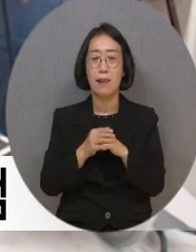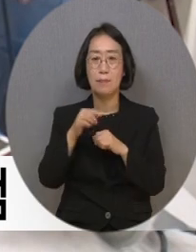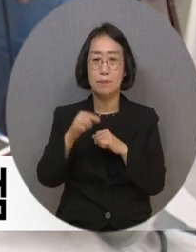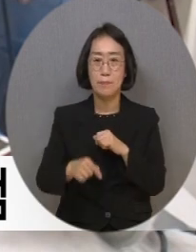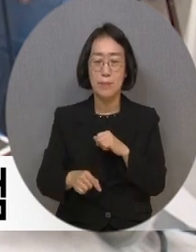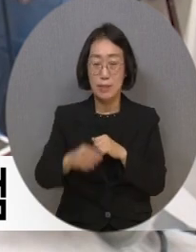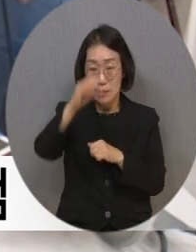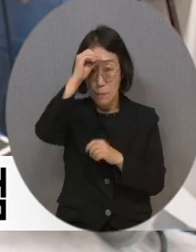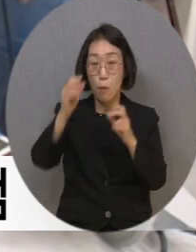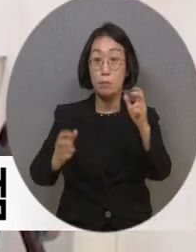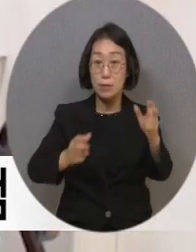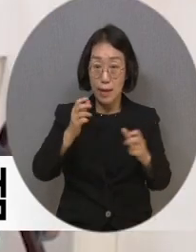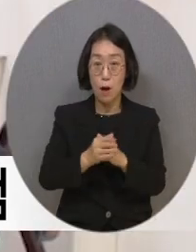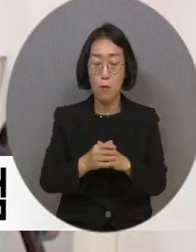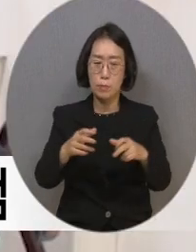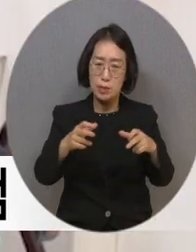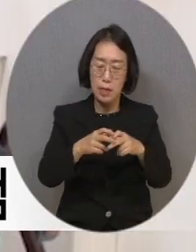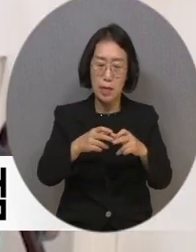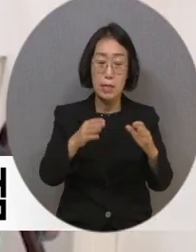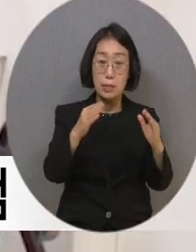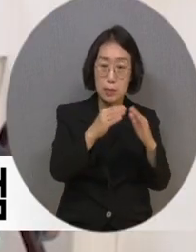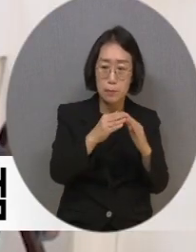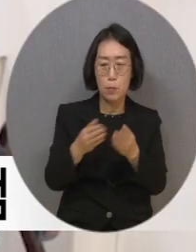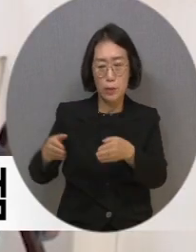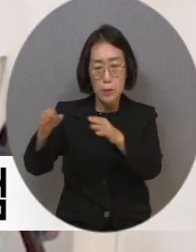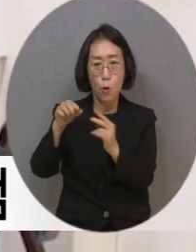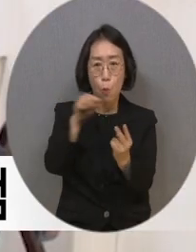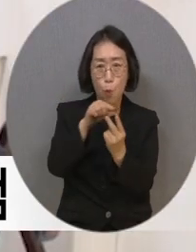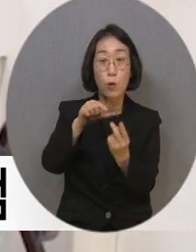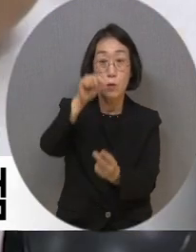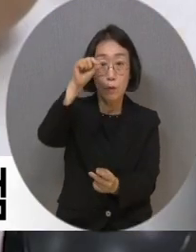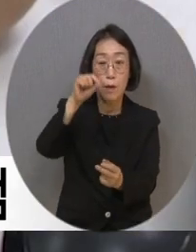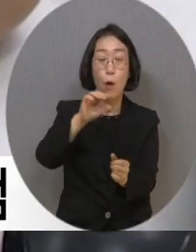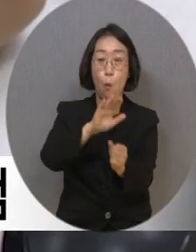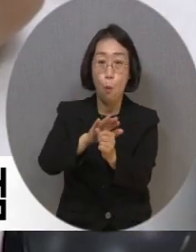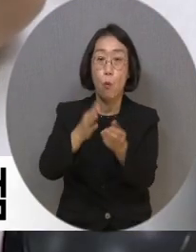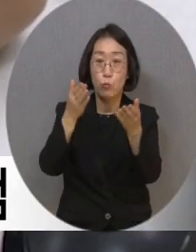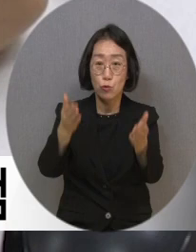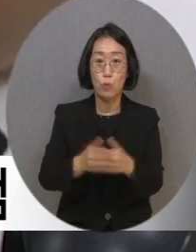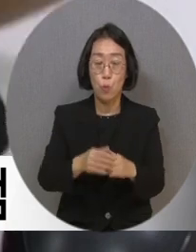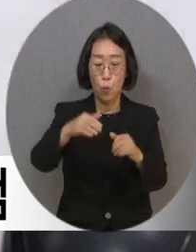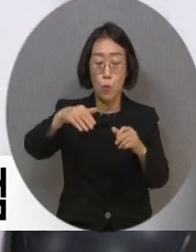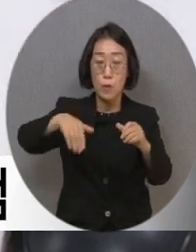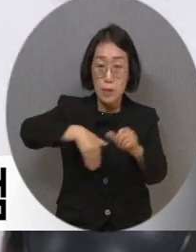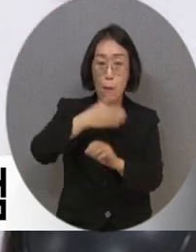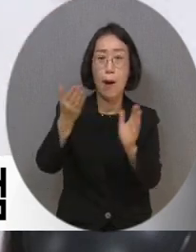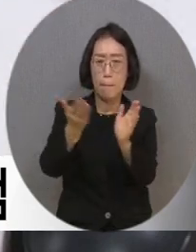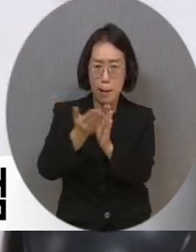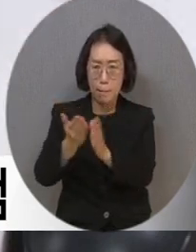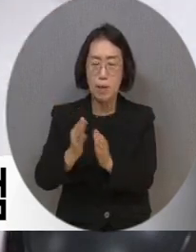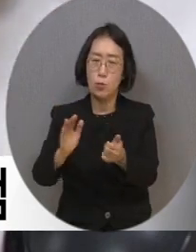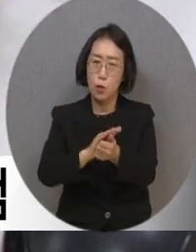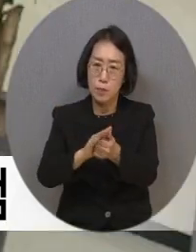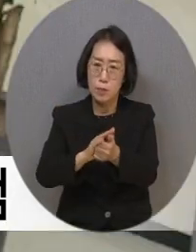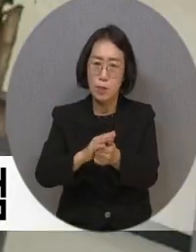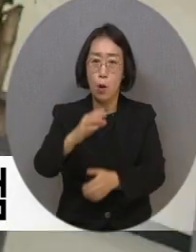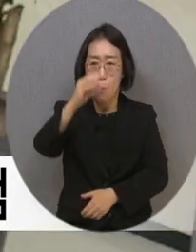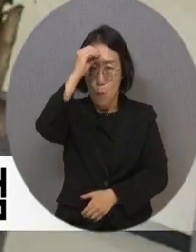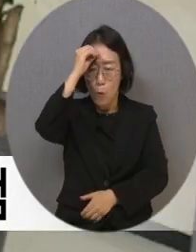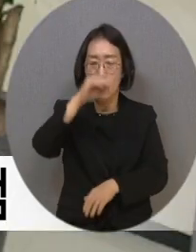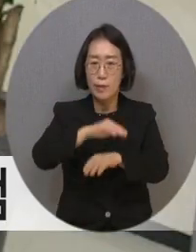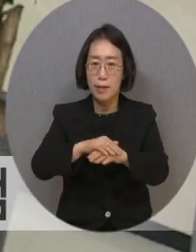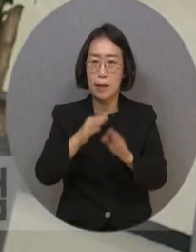시범 사업을 통해 장애인의 주거 선택권을 보장하고 개인별 장애 특성에 맞는 서비스 지원 모형을 마련해